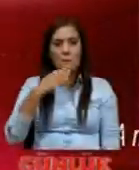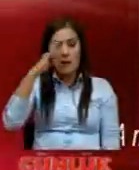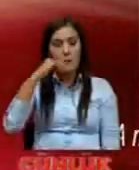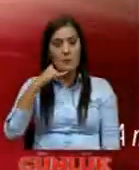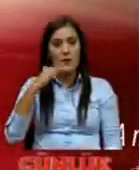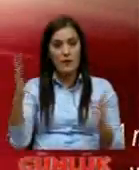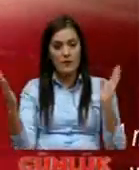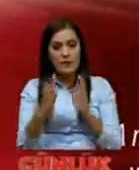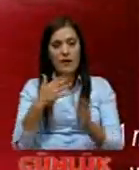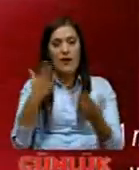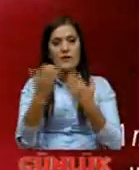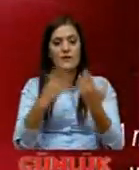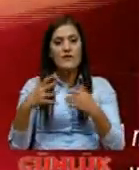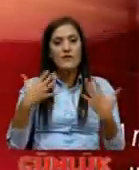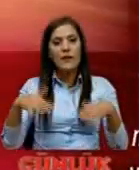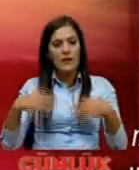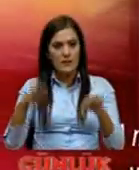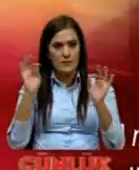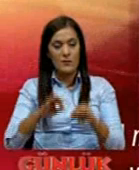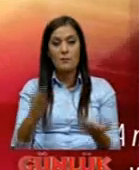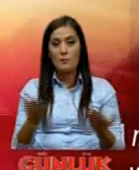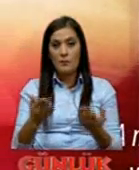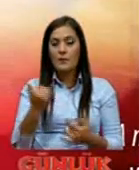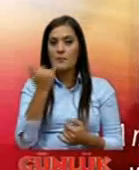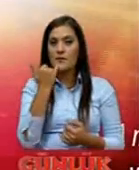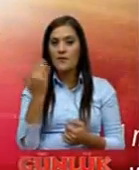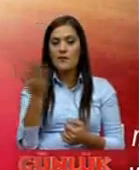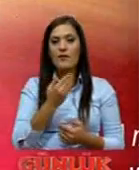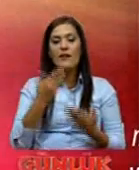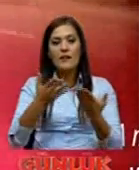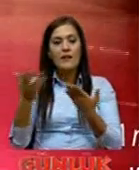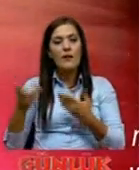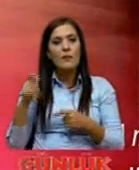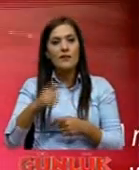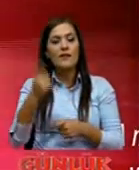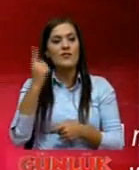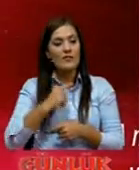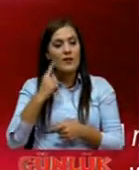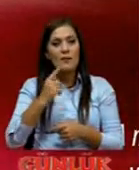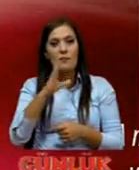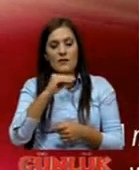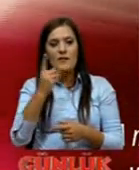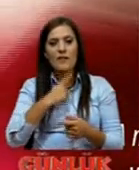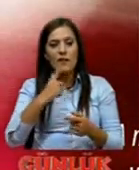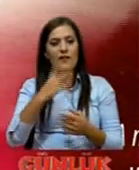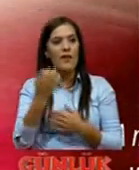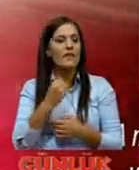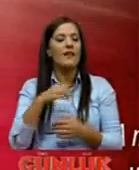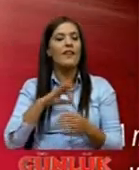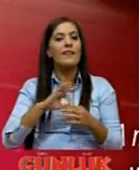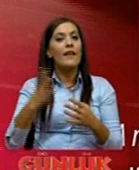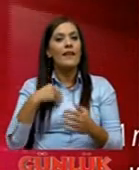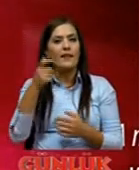Bayram yaklaşırken alışveriş telaşı da başladı. Peki misafirlerimize ikram edeceğimiz şeker, pasta ve tatlıları alırken nelere